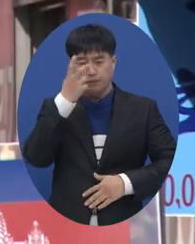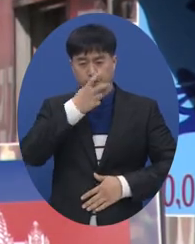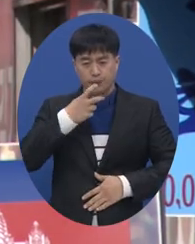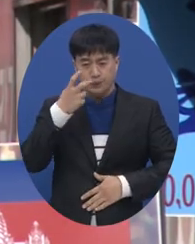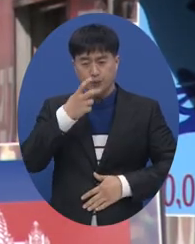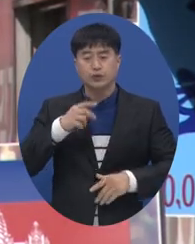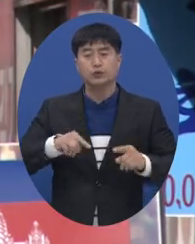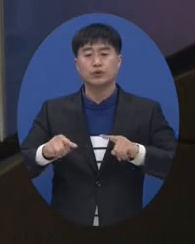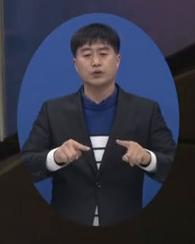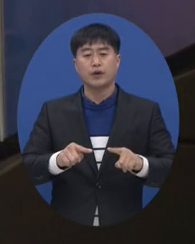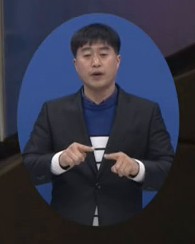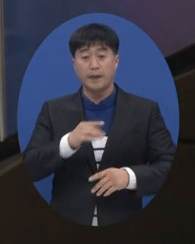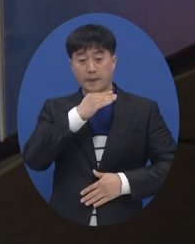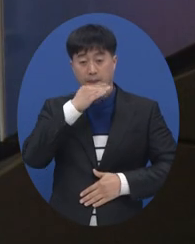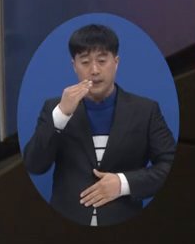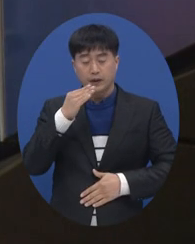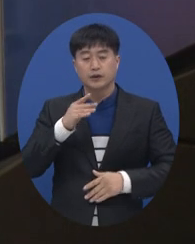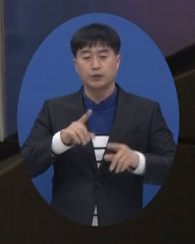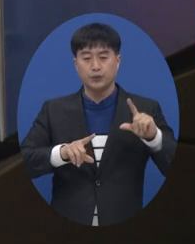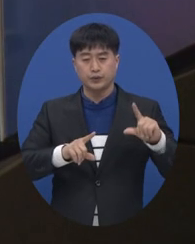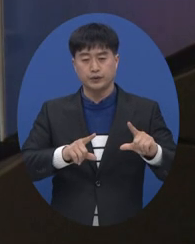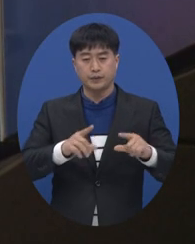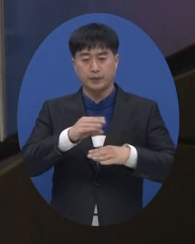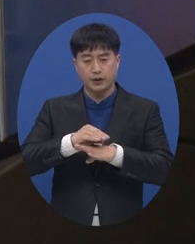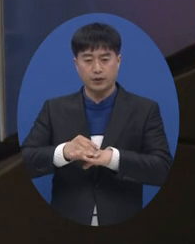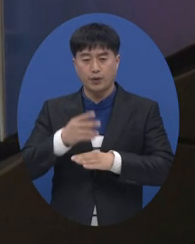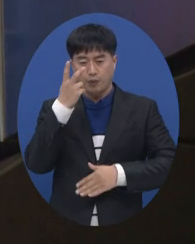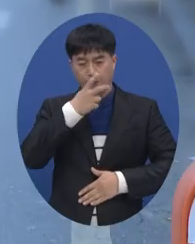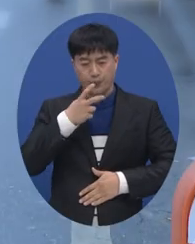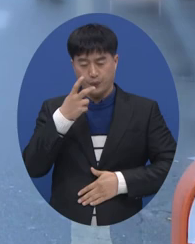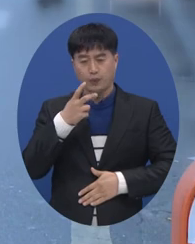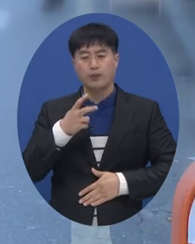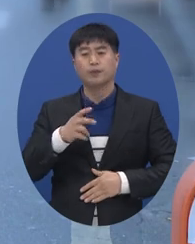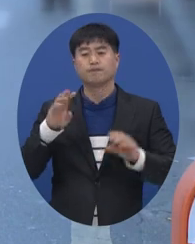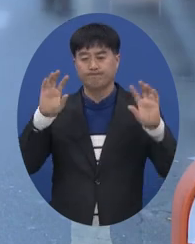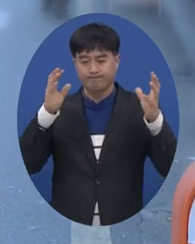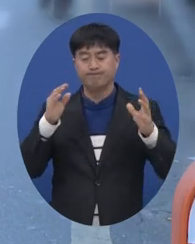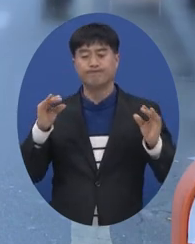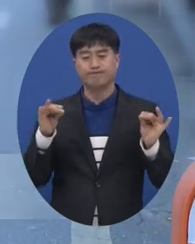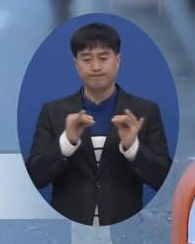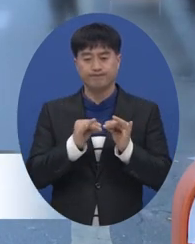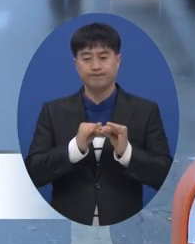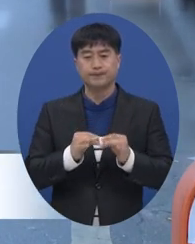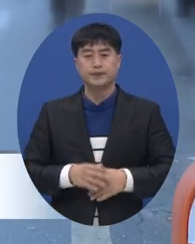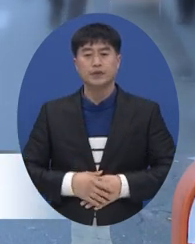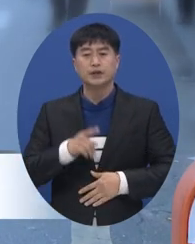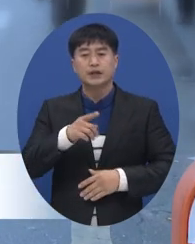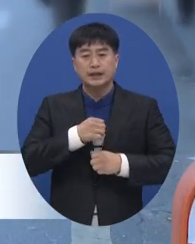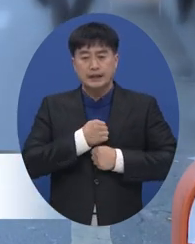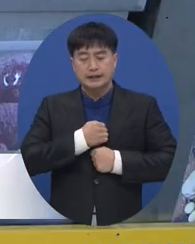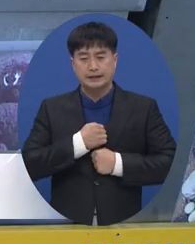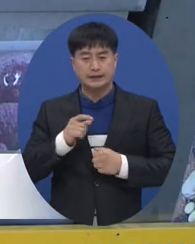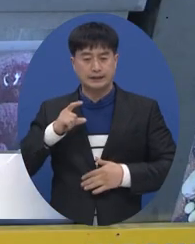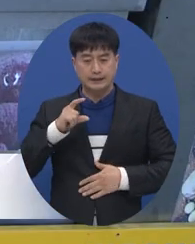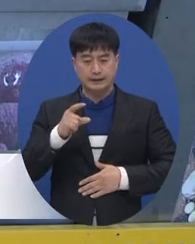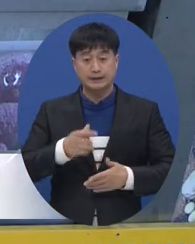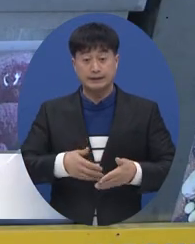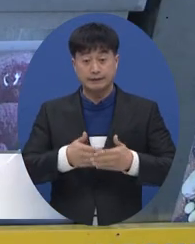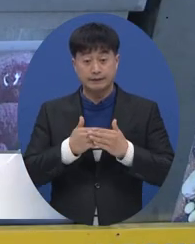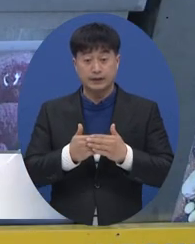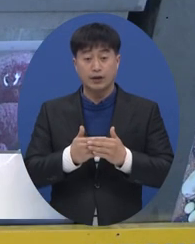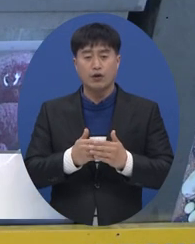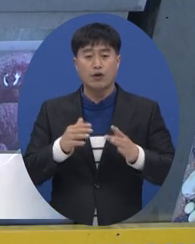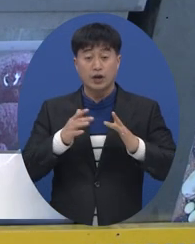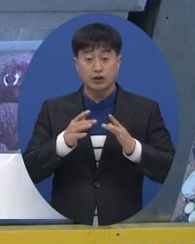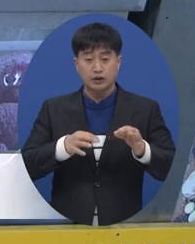정책은 제대로 된 현실을 반영한 보호 조치라며 취지에 공감하는 분위기입니다. 이런 안전망이 두터워지면 온라인